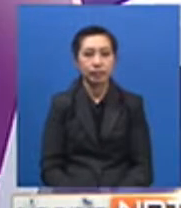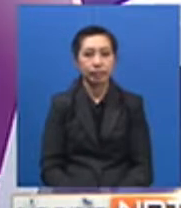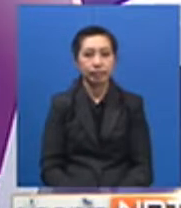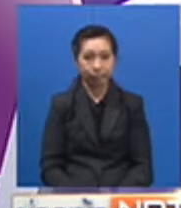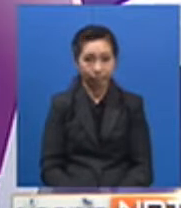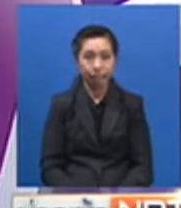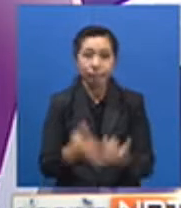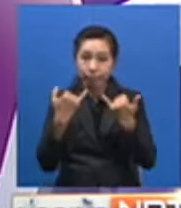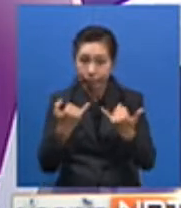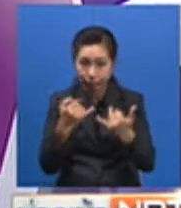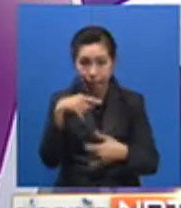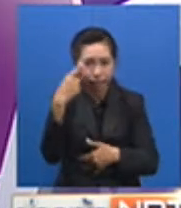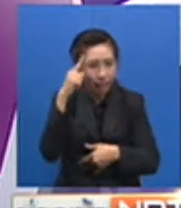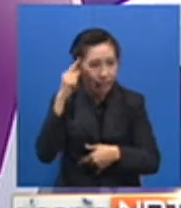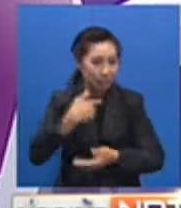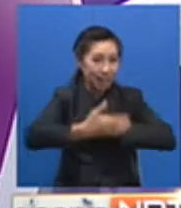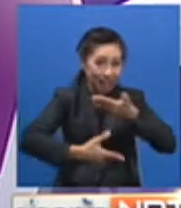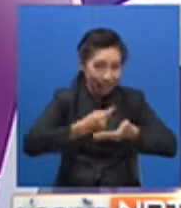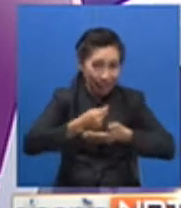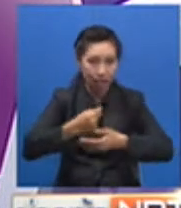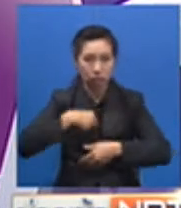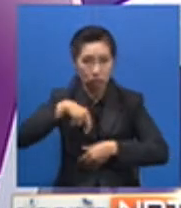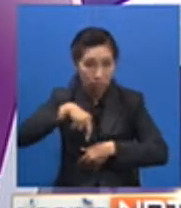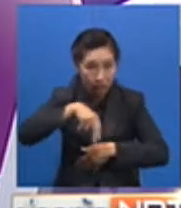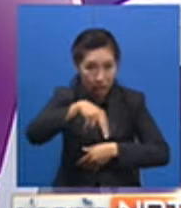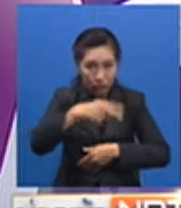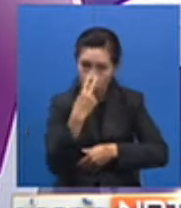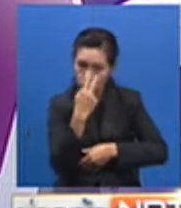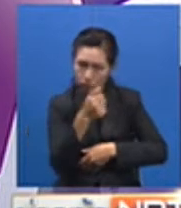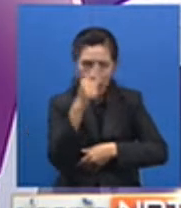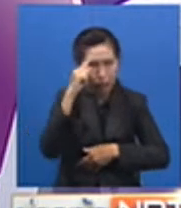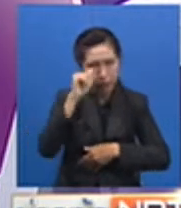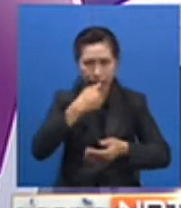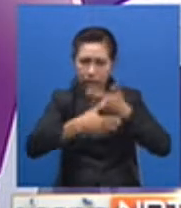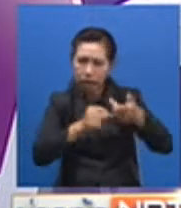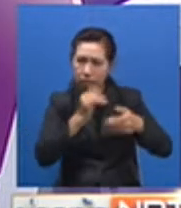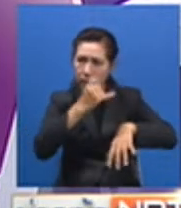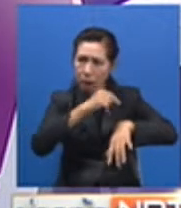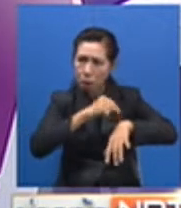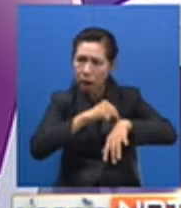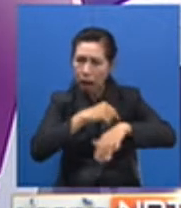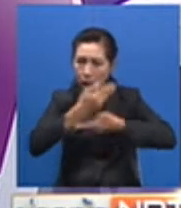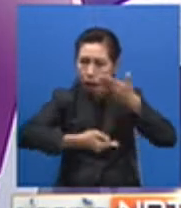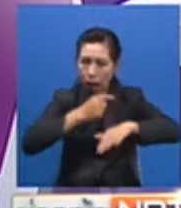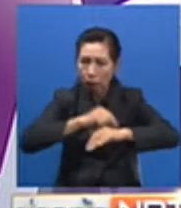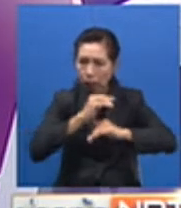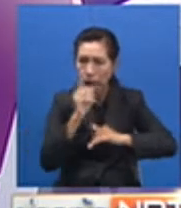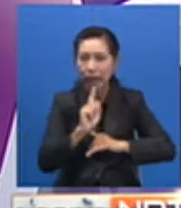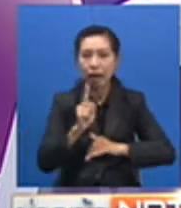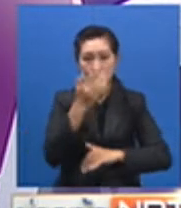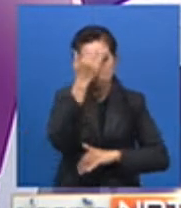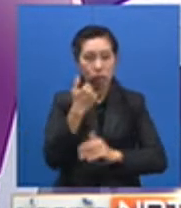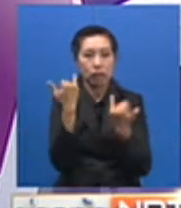ต้องบอกว่าตอนนี้ถ้าคุณผู้ชมไปเดินตลาดไหนเนี่ยจะต้องเช็คช่วงของเวลาสักนิดนึงนะคะเพราะว่าอาจจะมีการเปลี่ยนแปลงเพราะว่าเป็นช่วงของการจัดระเบียบ